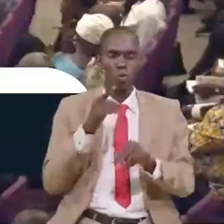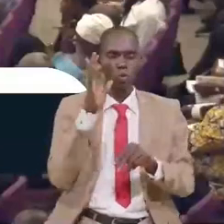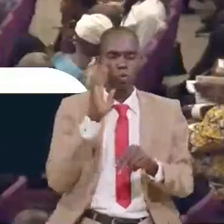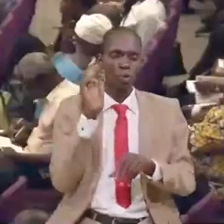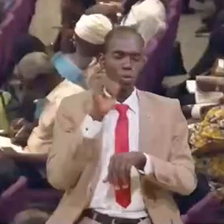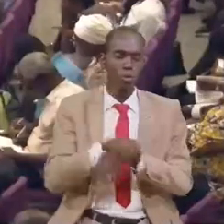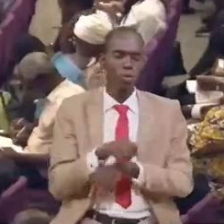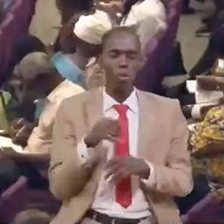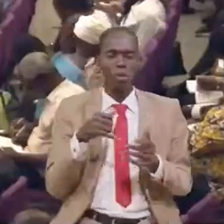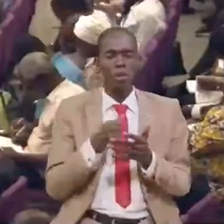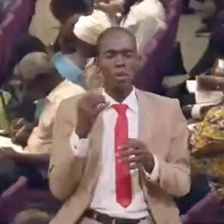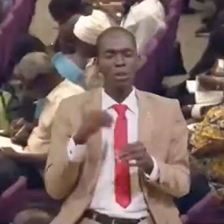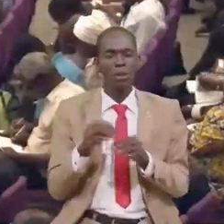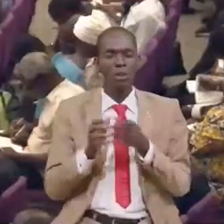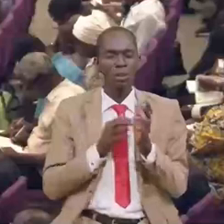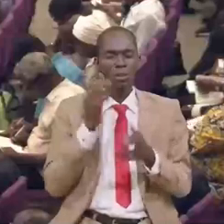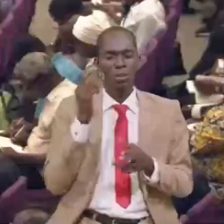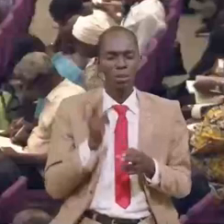Jésus-Christ.